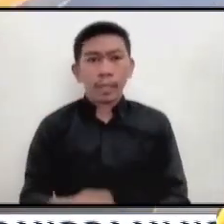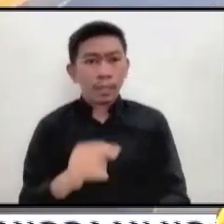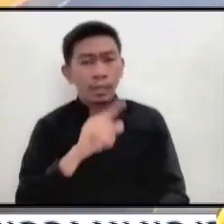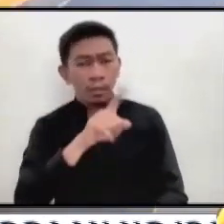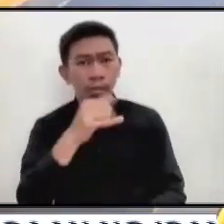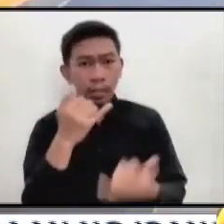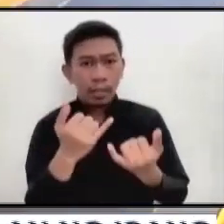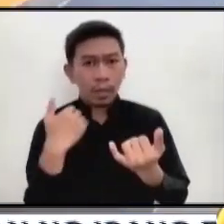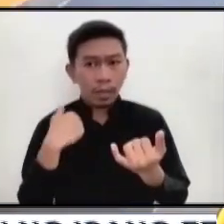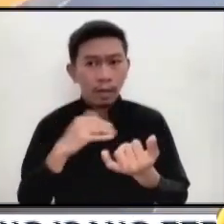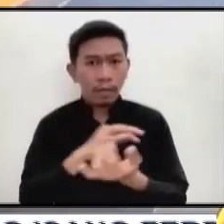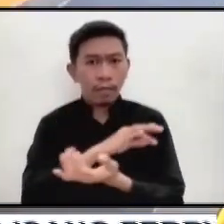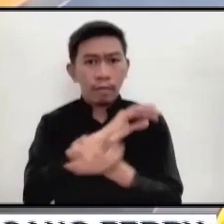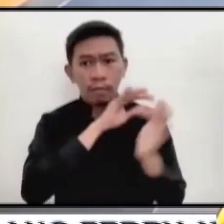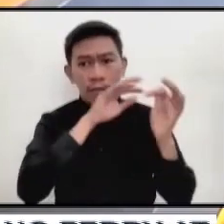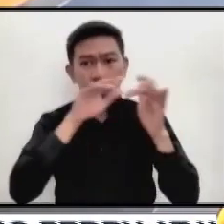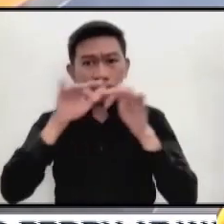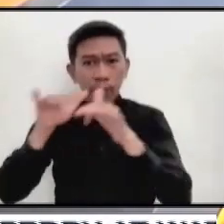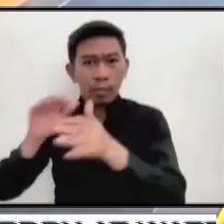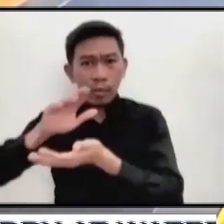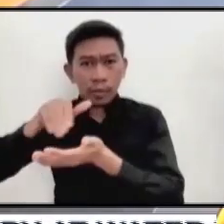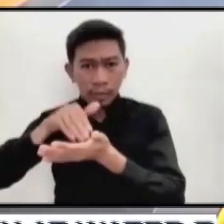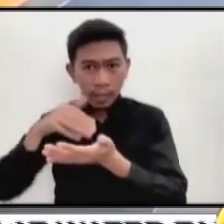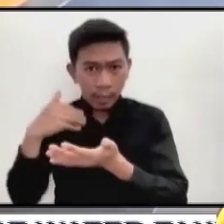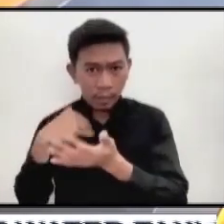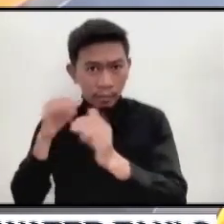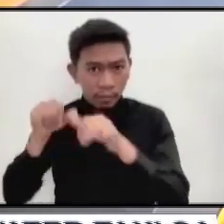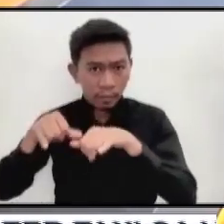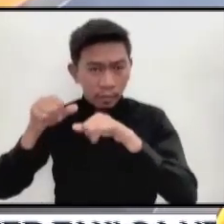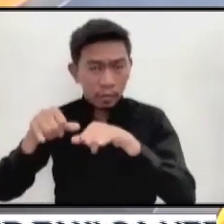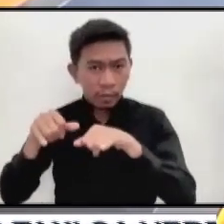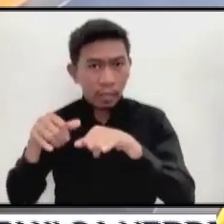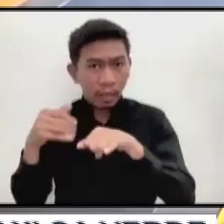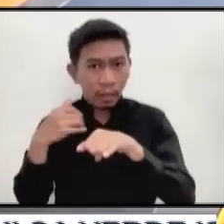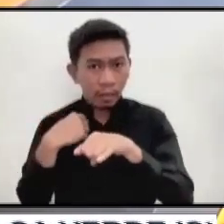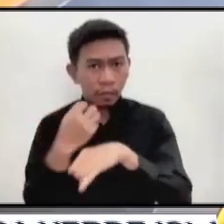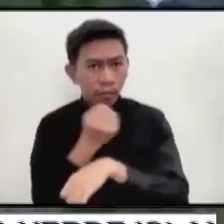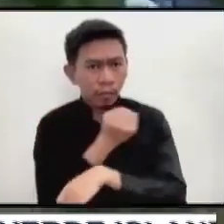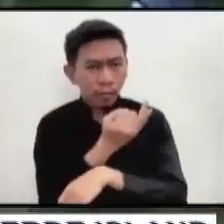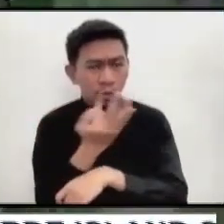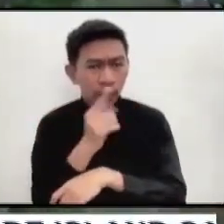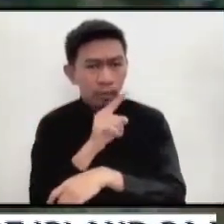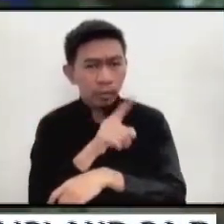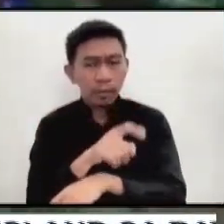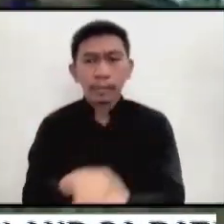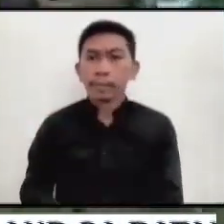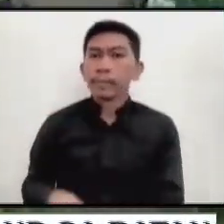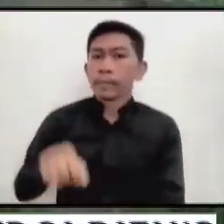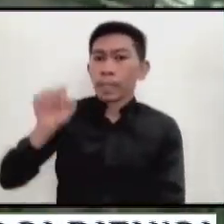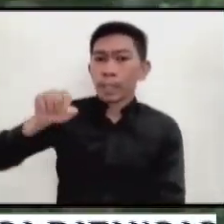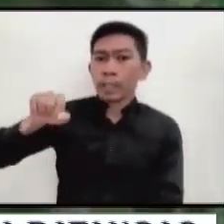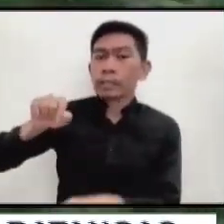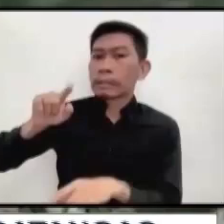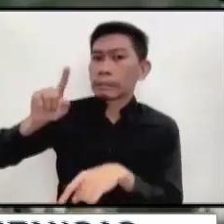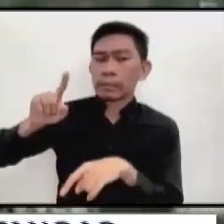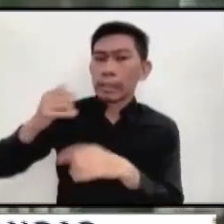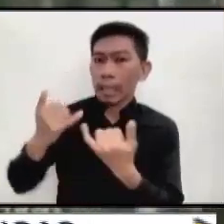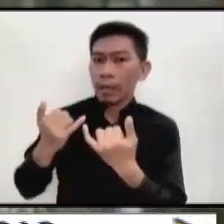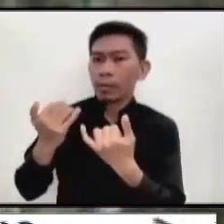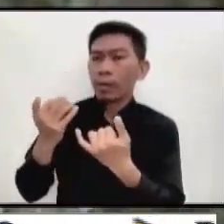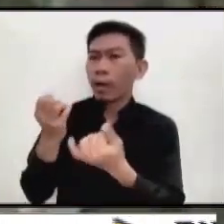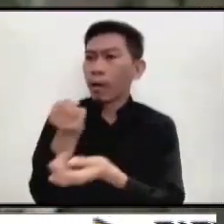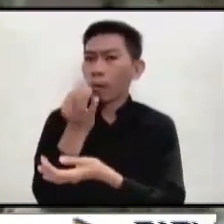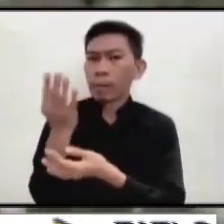ba kayo, sir? Yes po, actually, hindi pa po namin talaga ma-fix yung number. Pero libo-libo na po